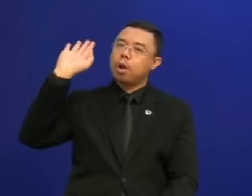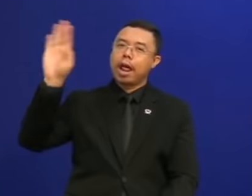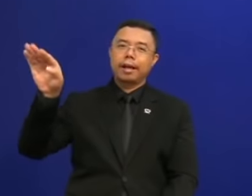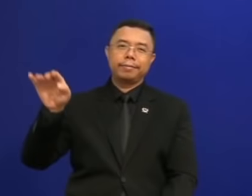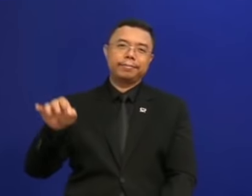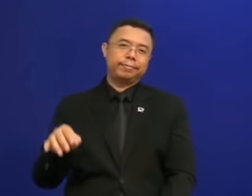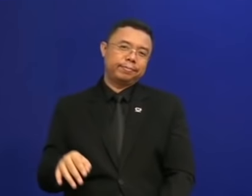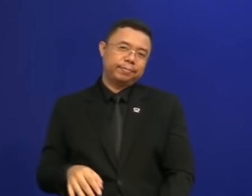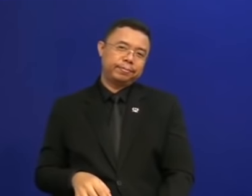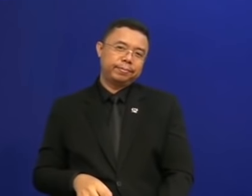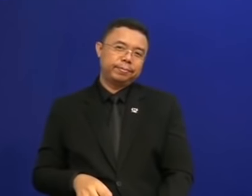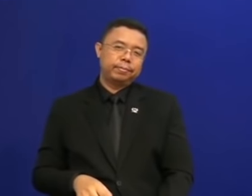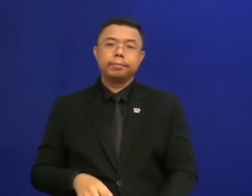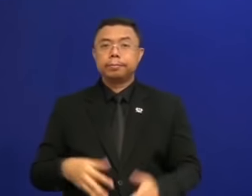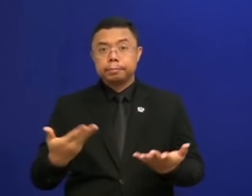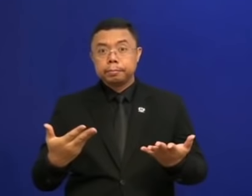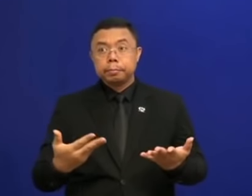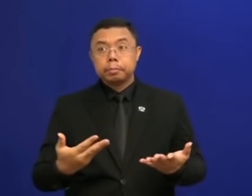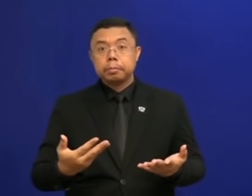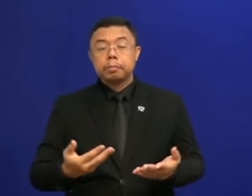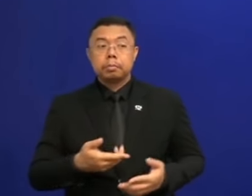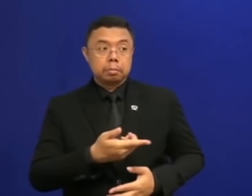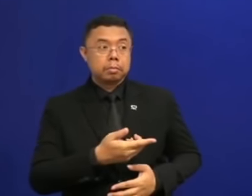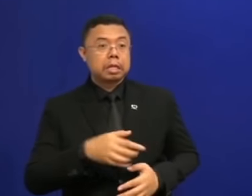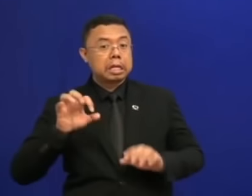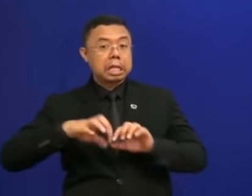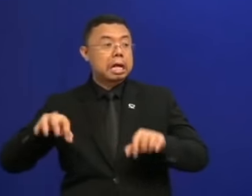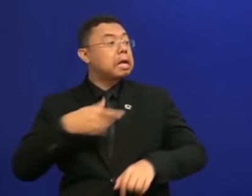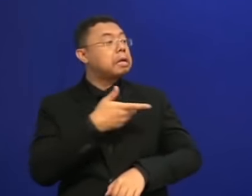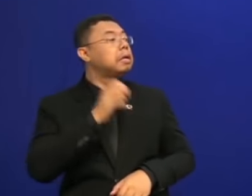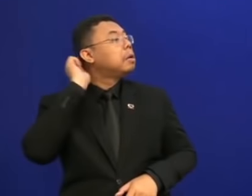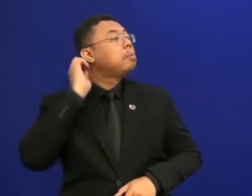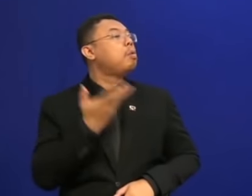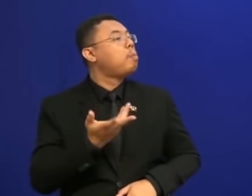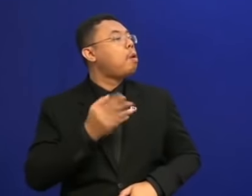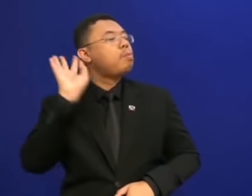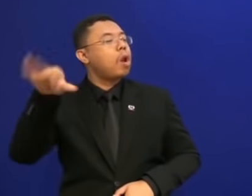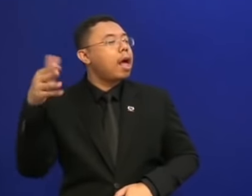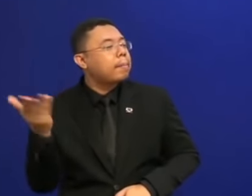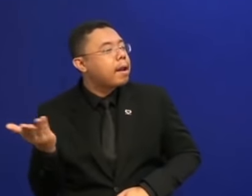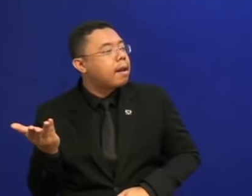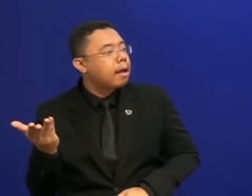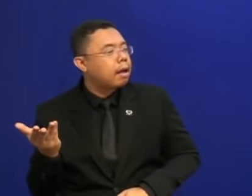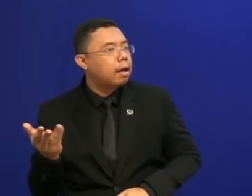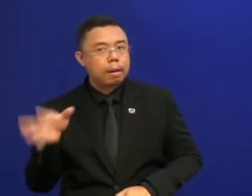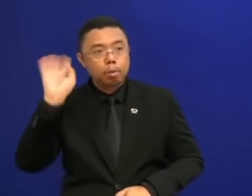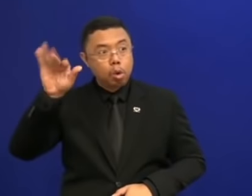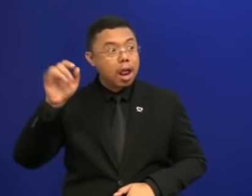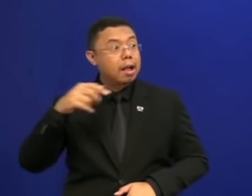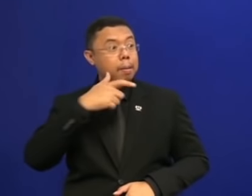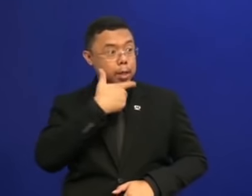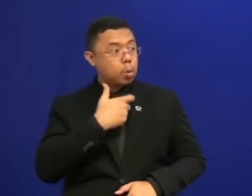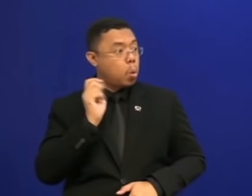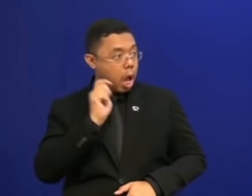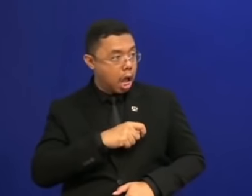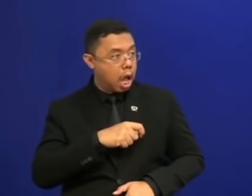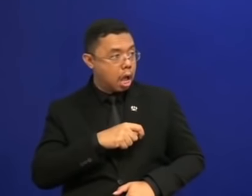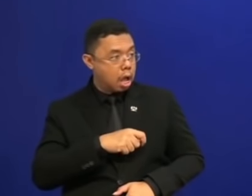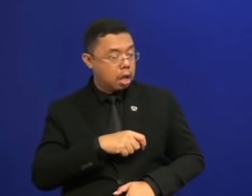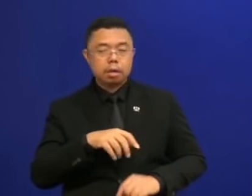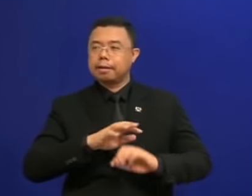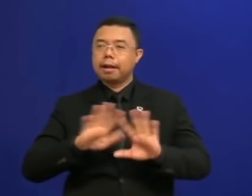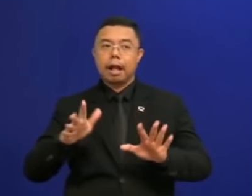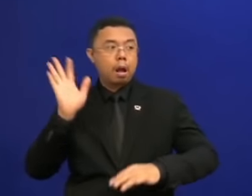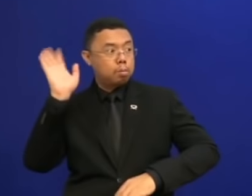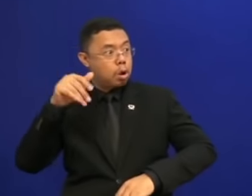pulang. Lah, emangnya kata tetangga, ibunya mau pulang kemana? Pulang ke mertua?